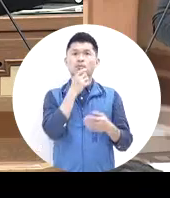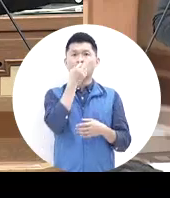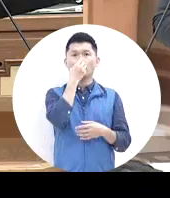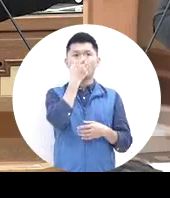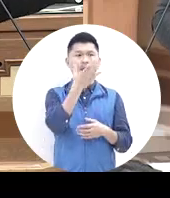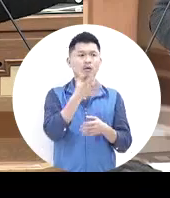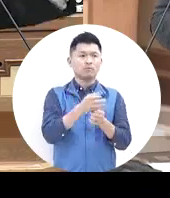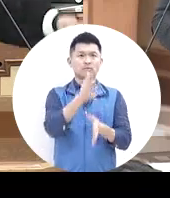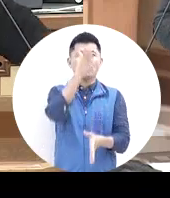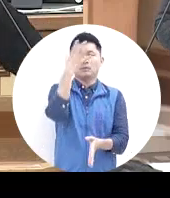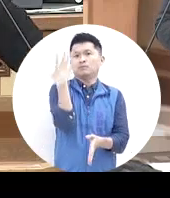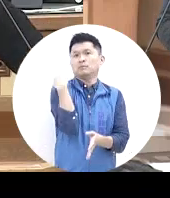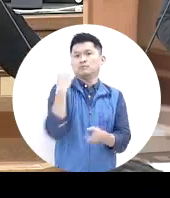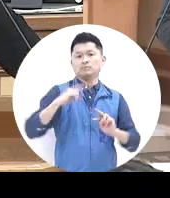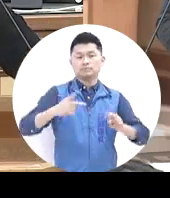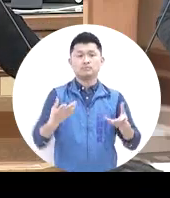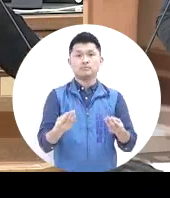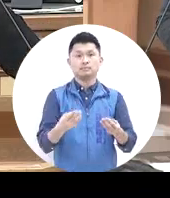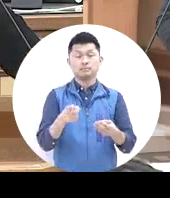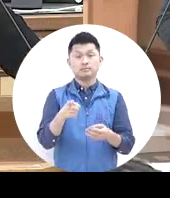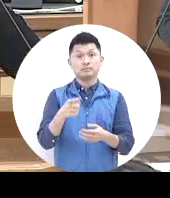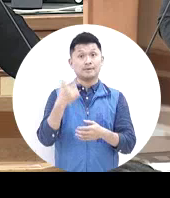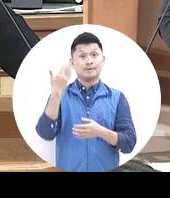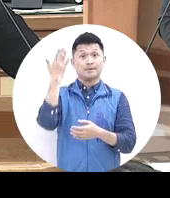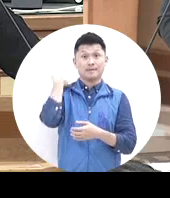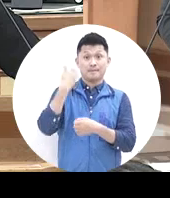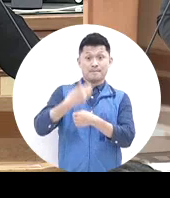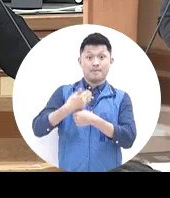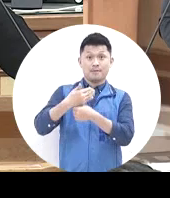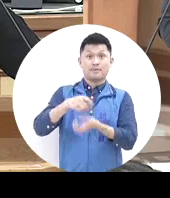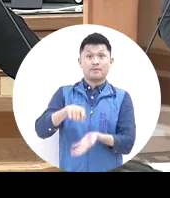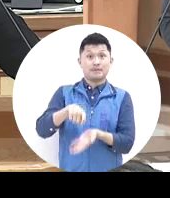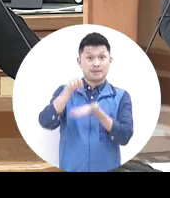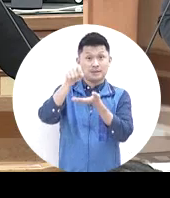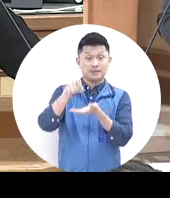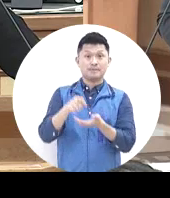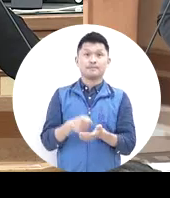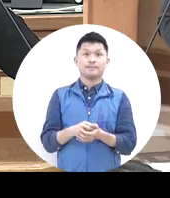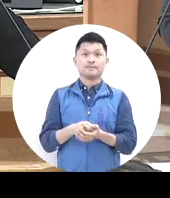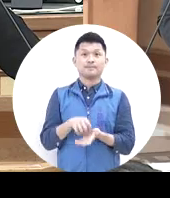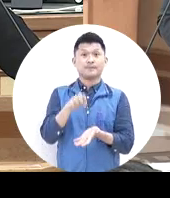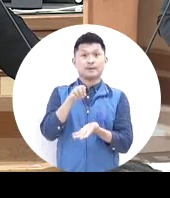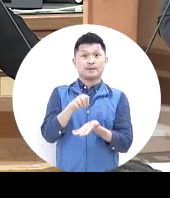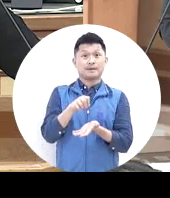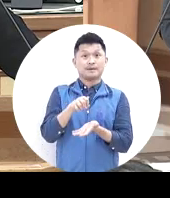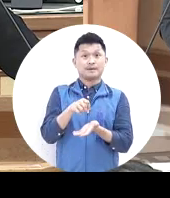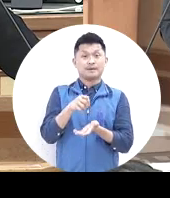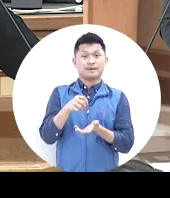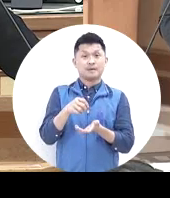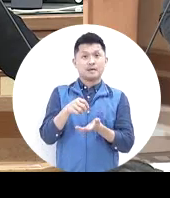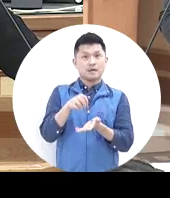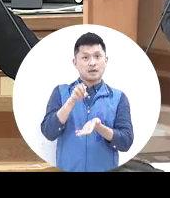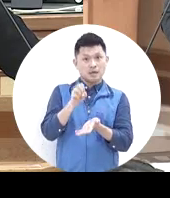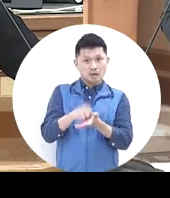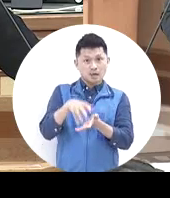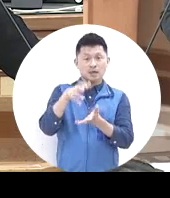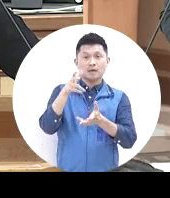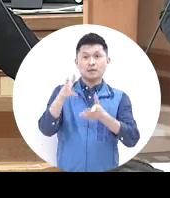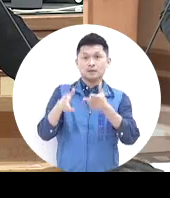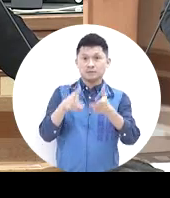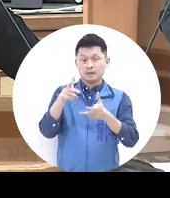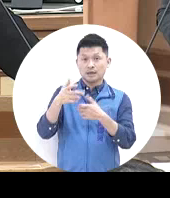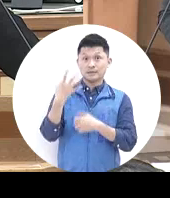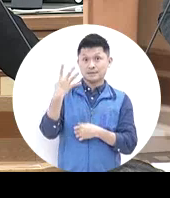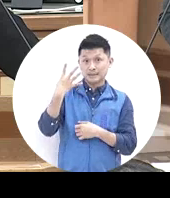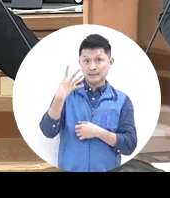长，我请教， 没有改变过。 那你认同马英九现在提起的重启商转核四的这个提议